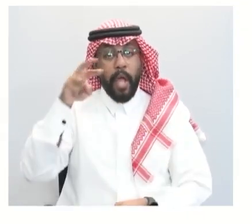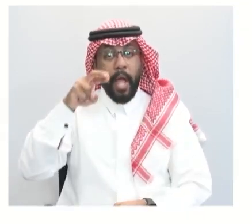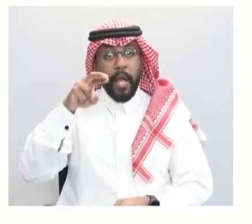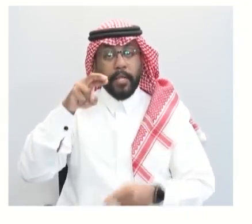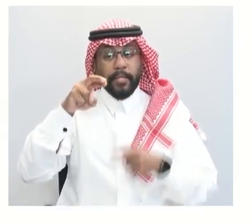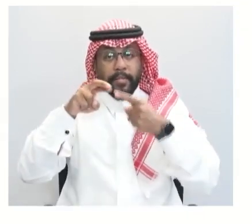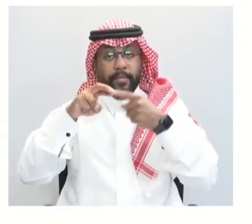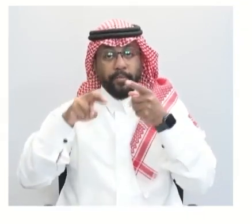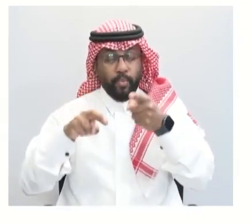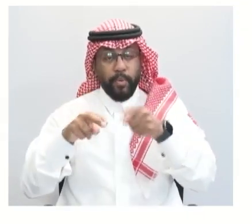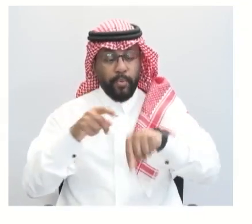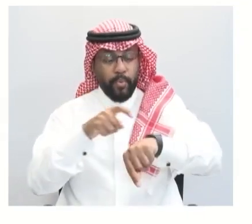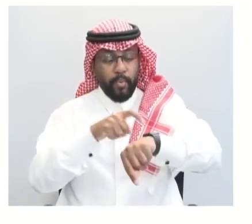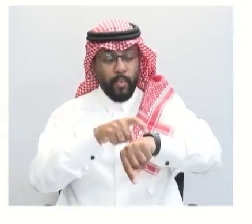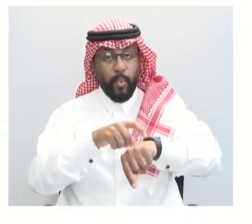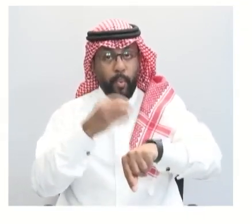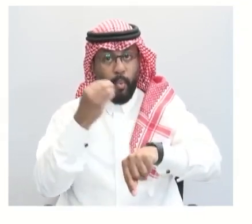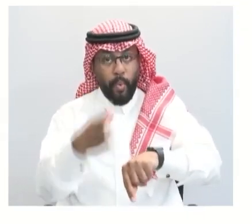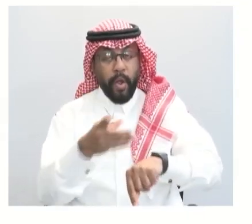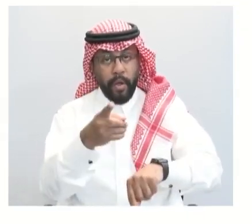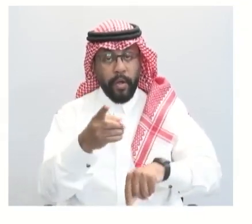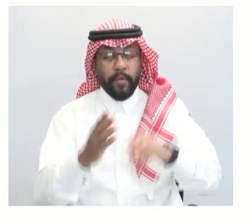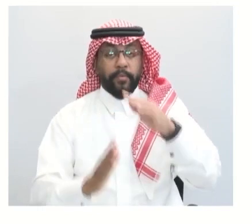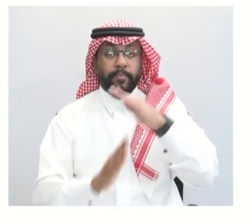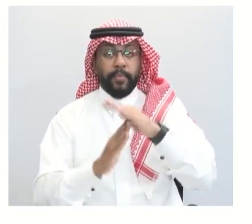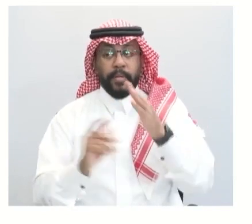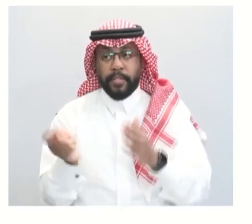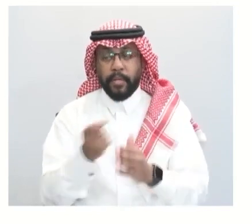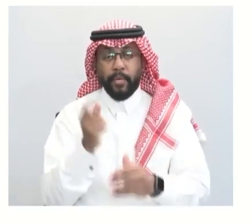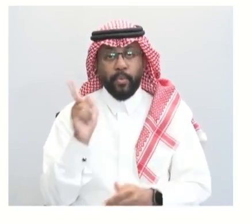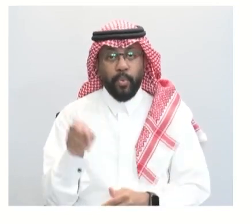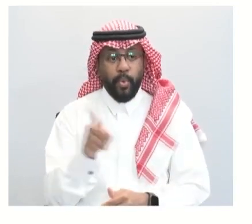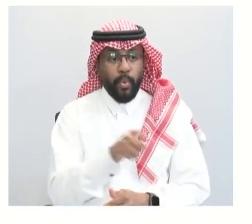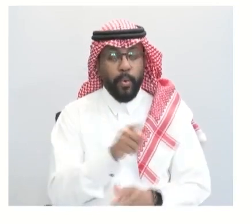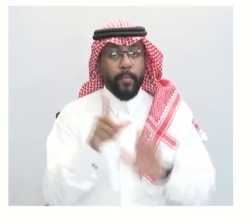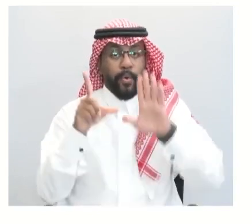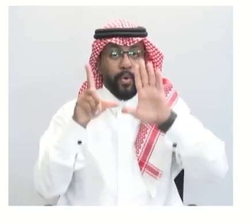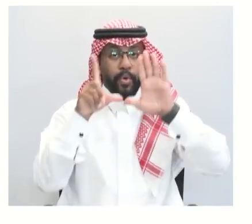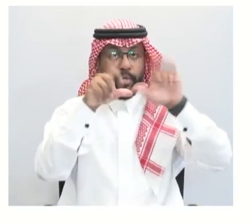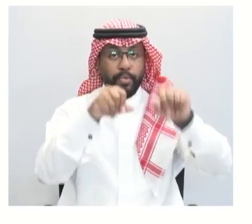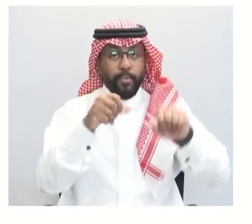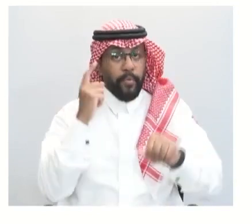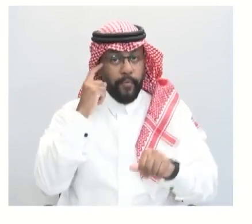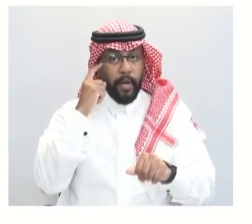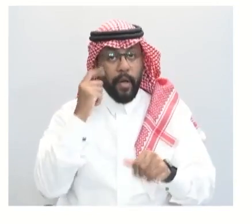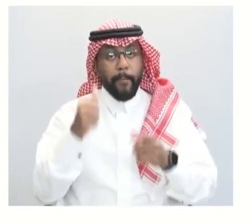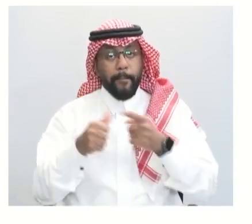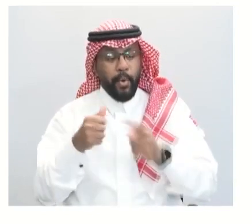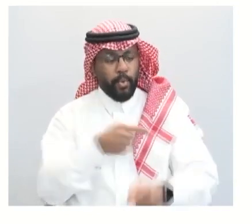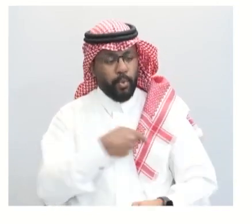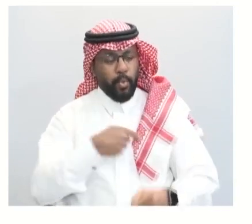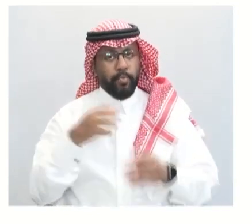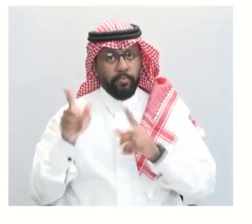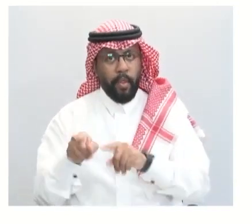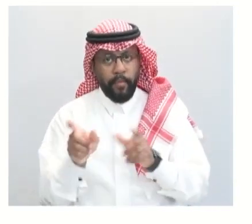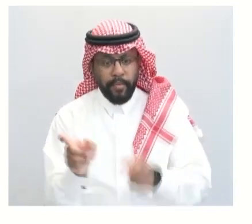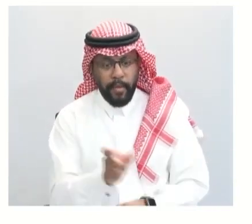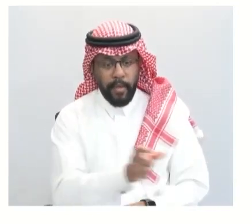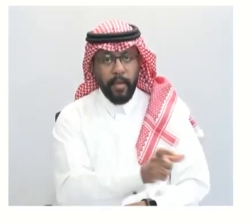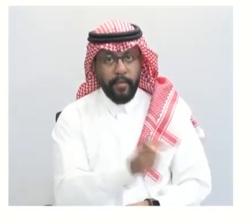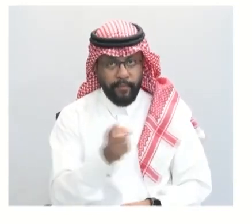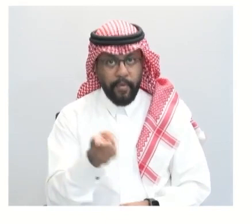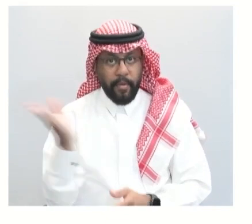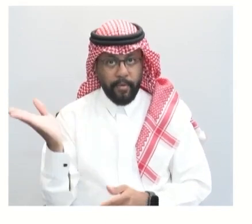الان سوف اترك لكم بعض الوقت لكتابه ايام الاسبوع بالترتيب مبتدئا بيوم الاحد ثم سوف نعود